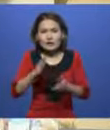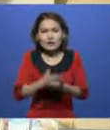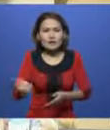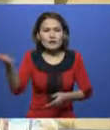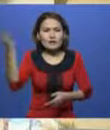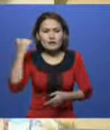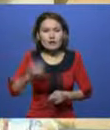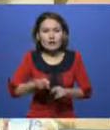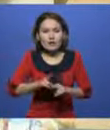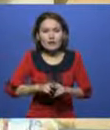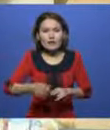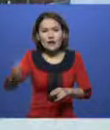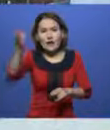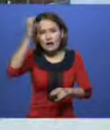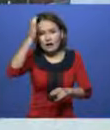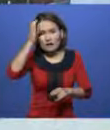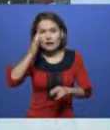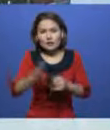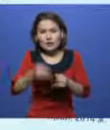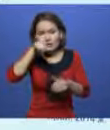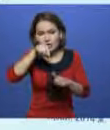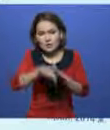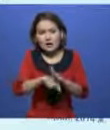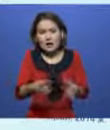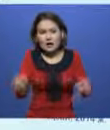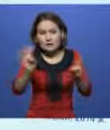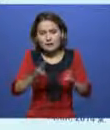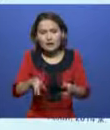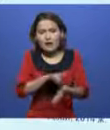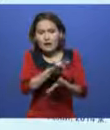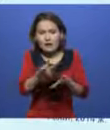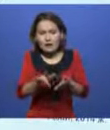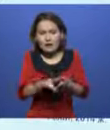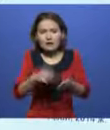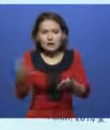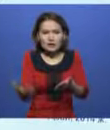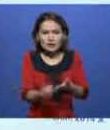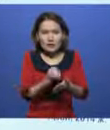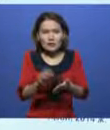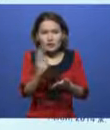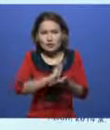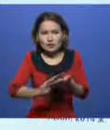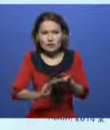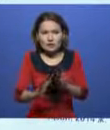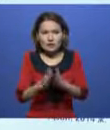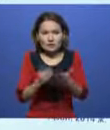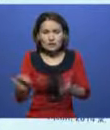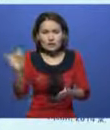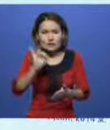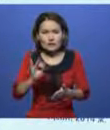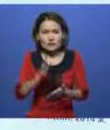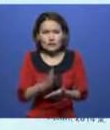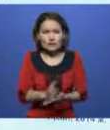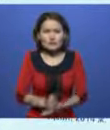дәуірлерде даңқасқан есімдер ескерусіз қалмас екен дейді. Қазақстанда атаңызға айналған ұлы тұлғалар бар. Олар жайлы